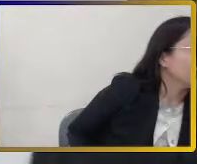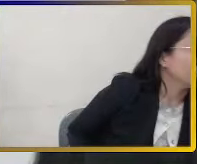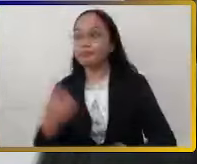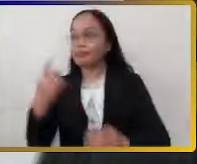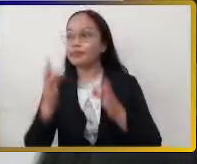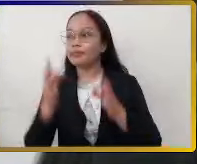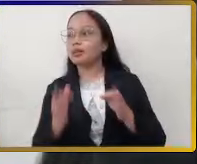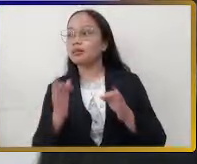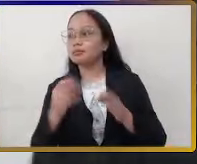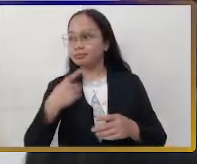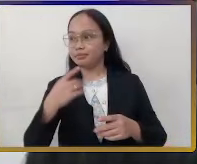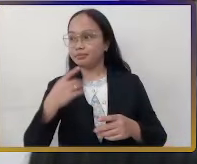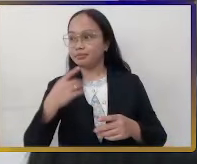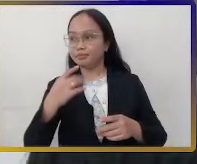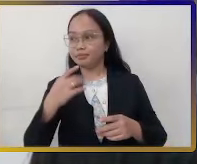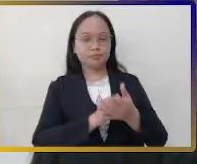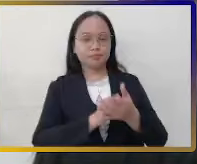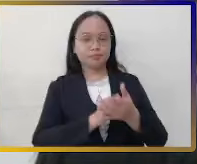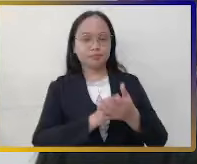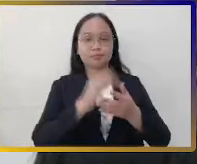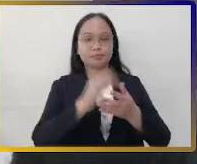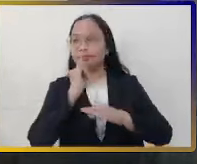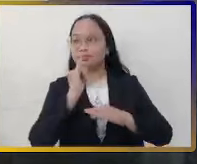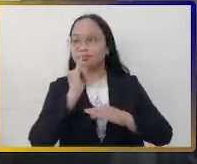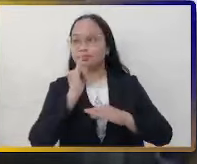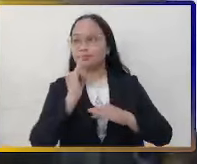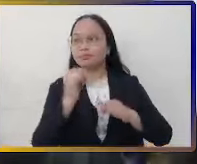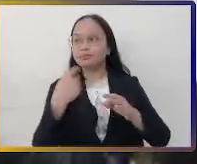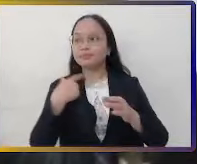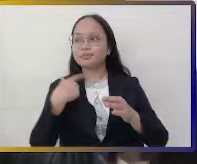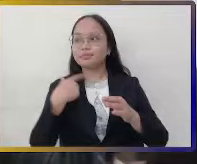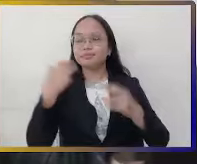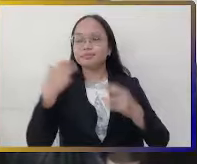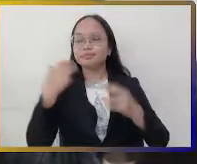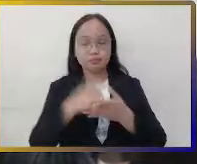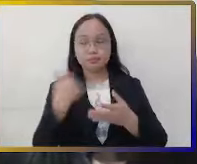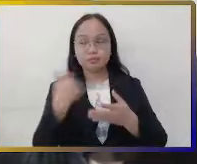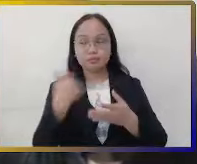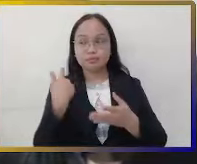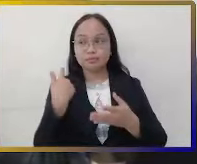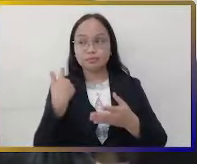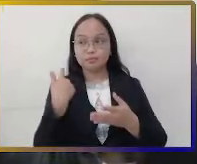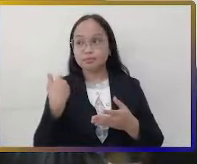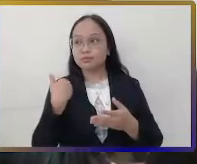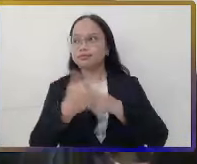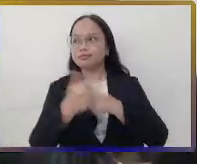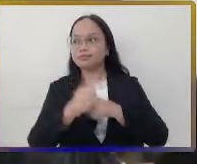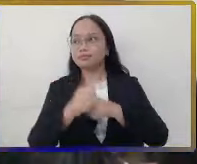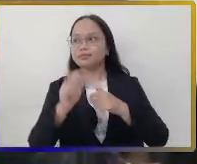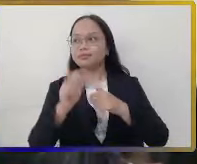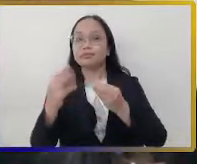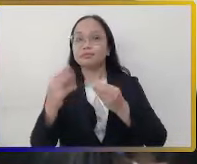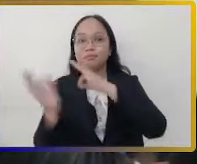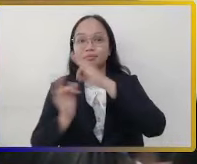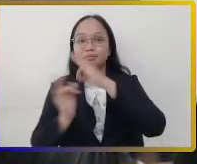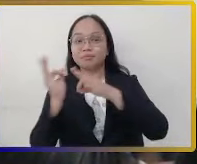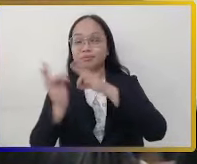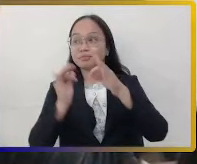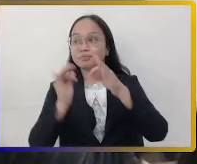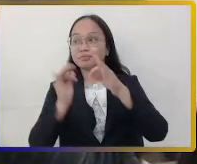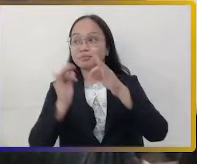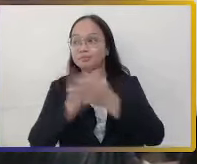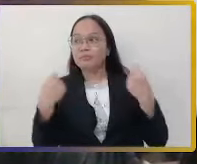or kaibigan na ito ay hindi na sumunod sa fellowship or sa gusto na mangyari ng grupong ito,